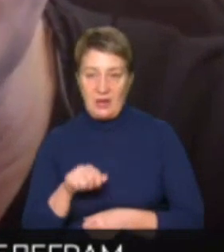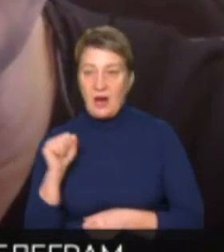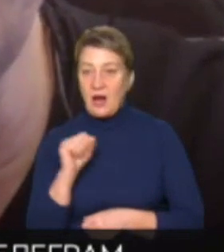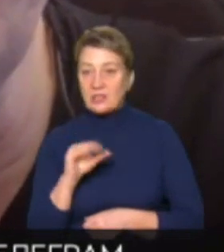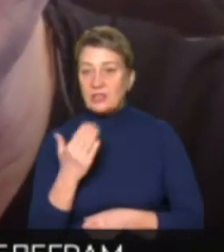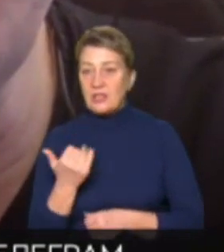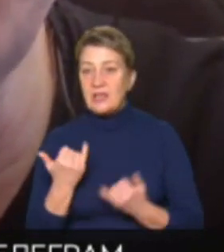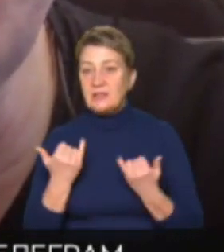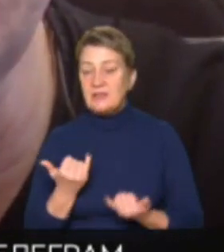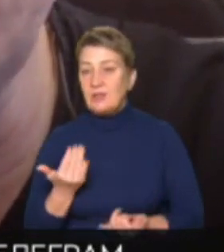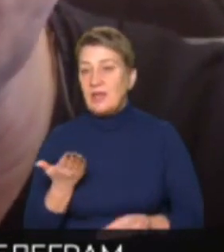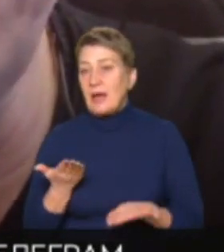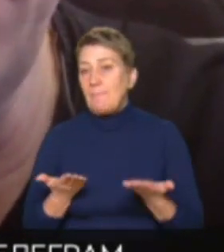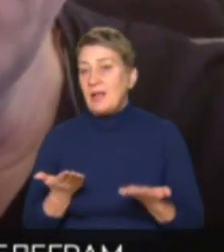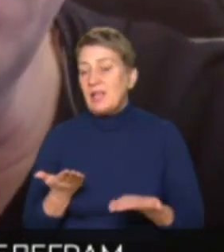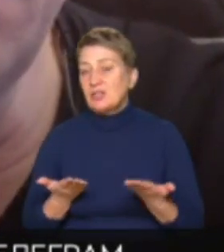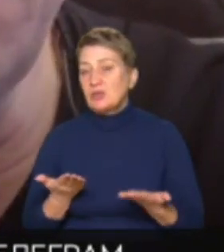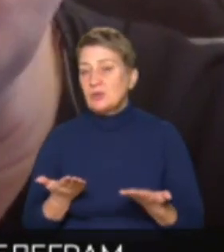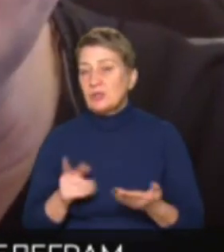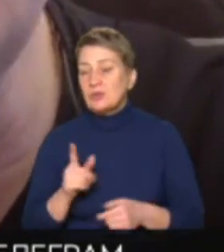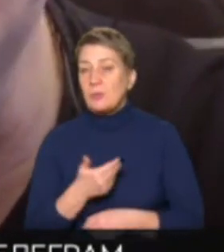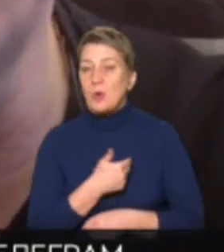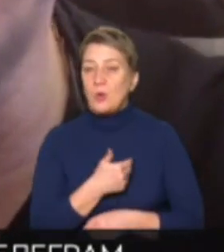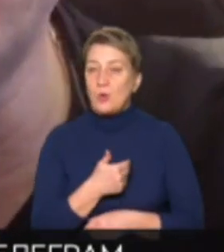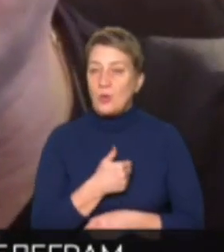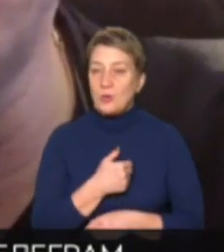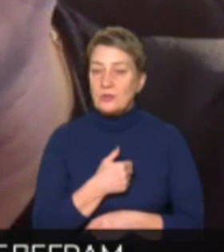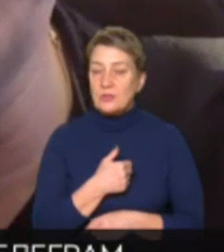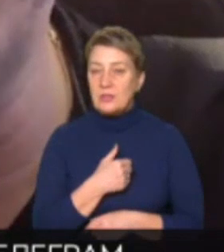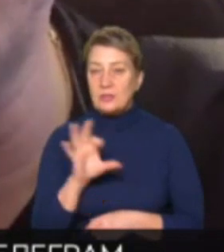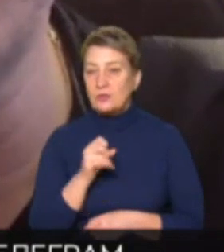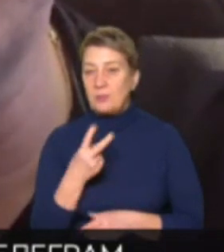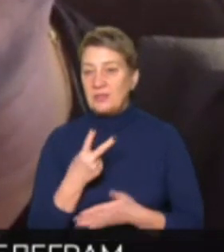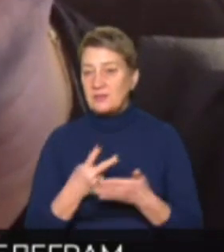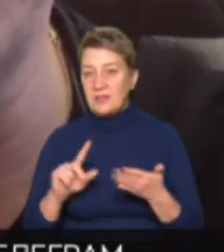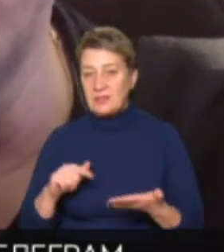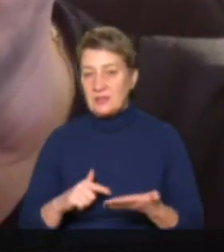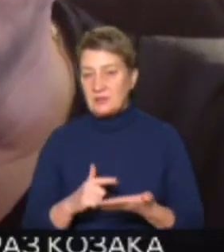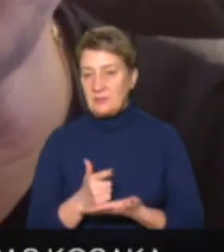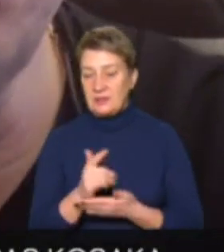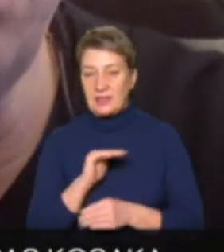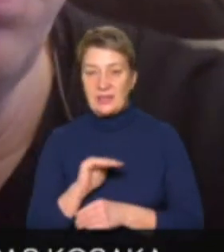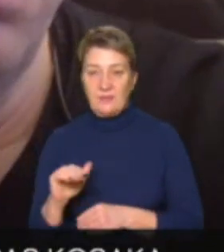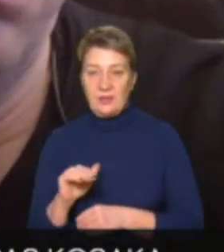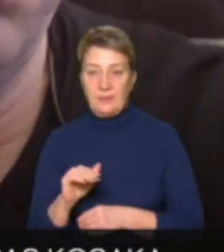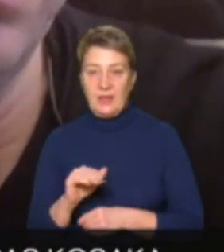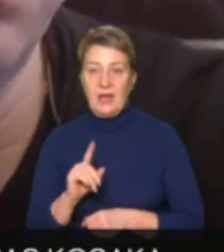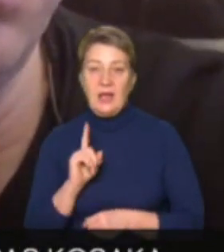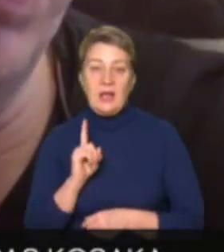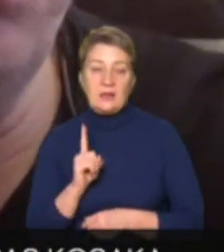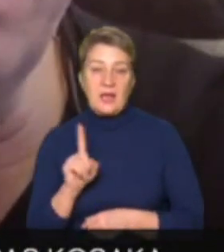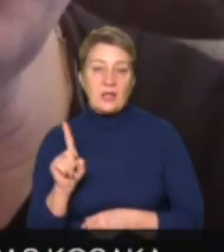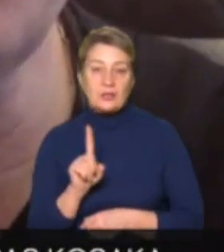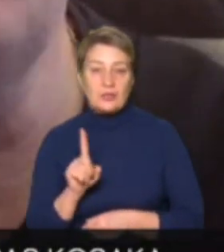сьогодні балансують на межі того, щоб якби не звалитися з геополітичного лінку. Так що